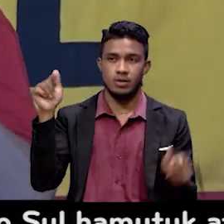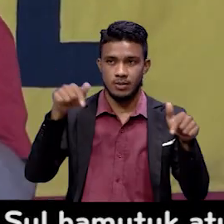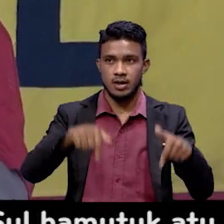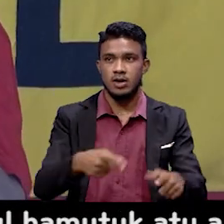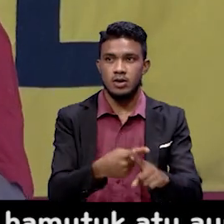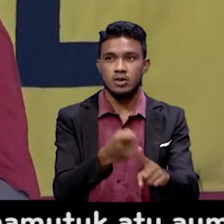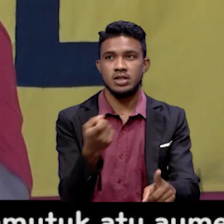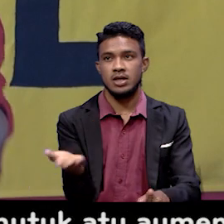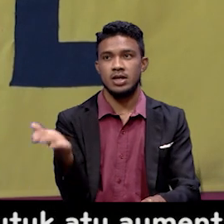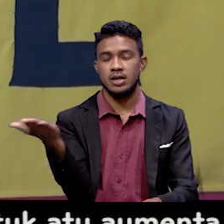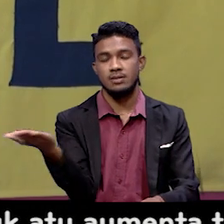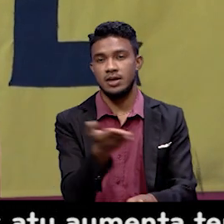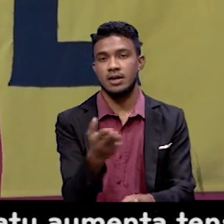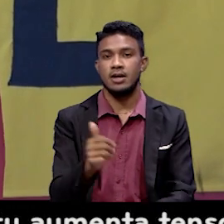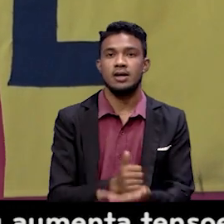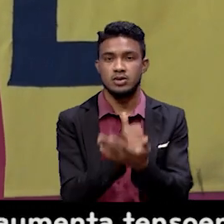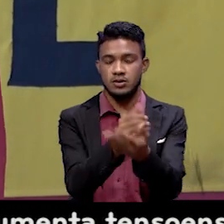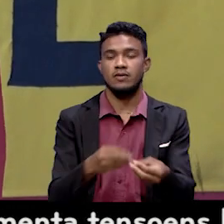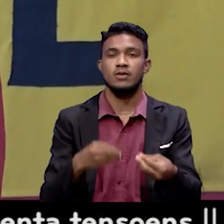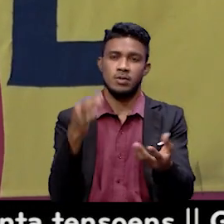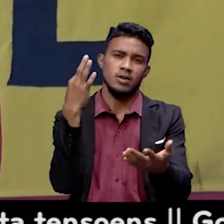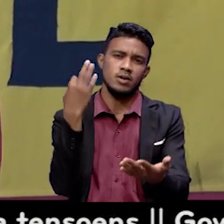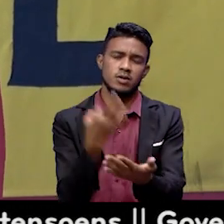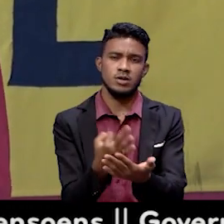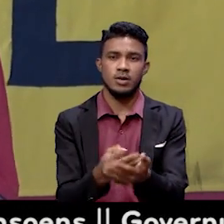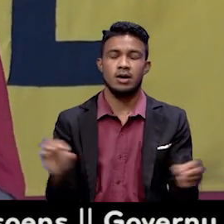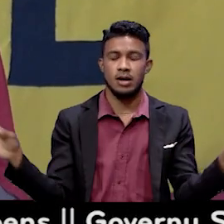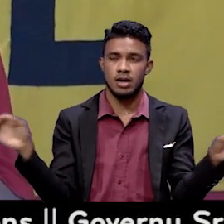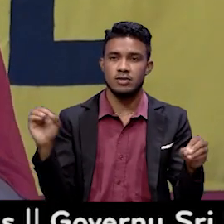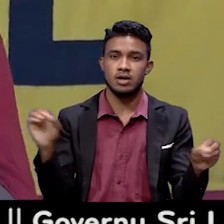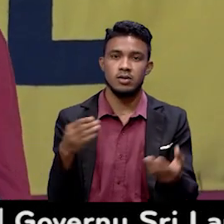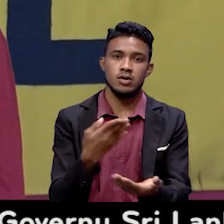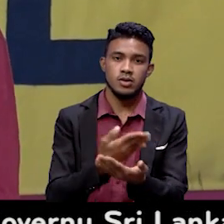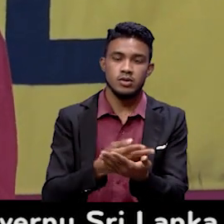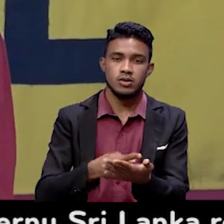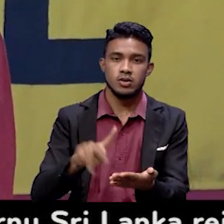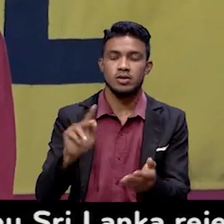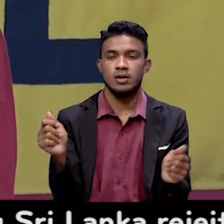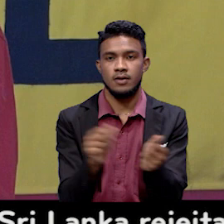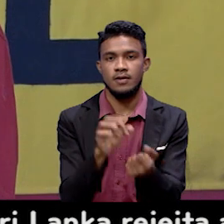imi ne apoio, fo 20 dólares ba imi, ukun ne la osa tu sosa, o osa.